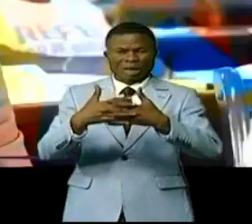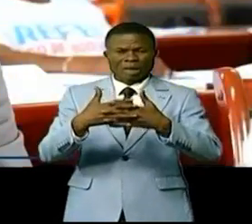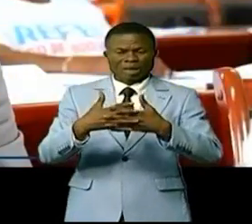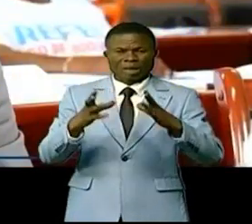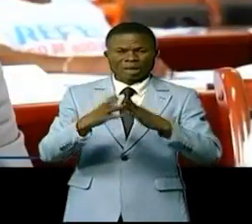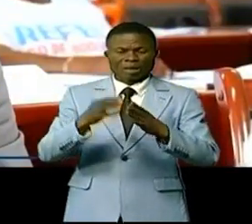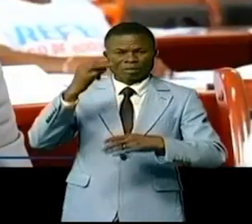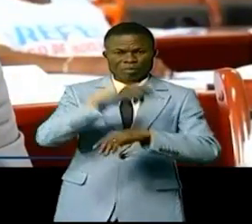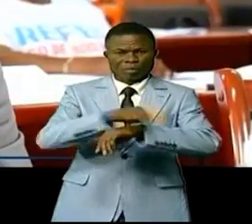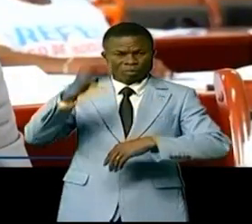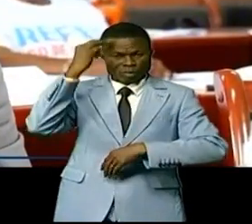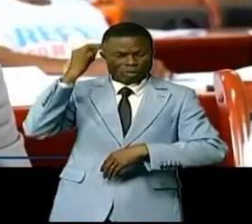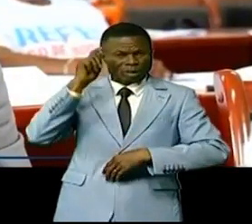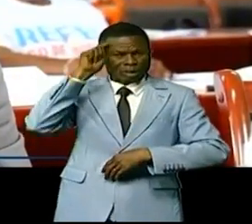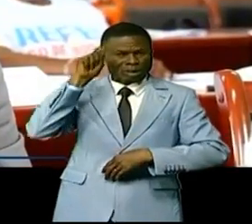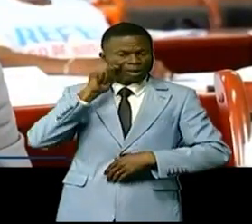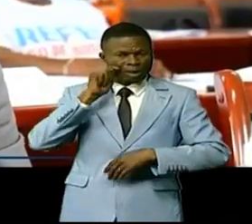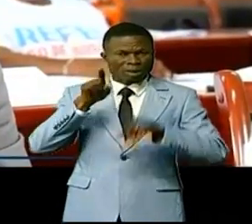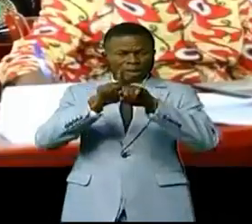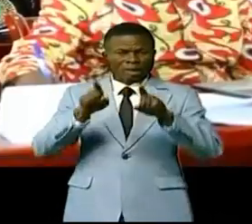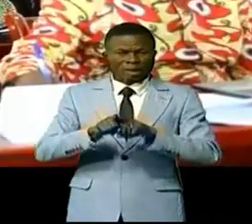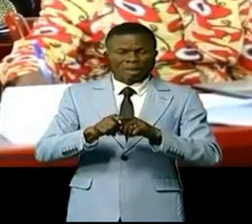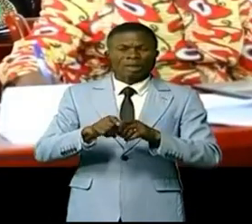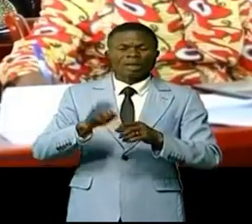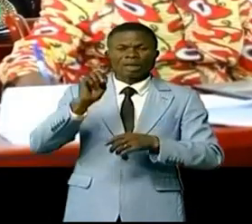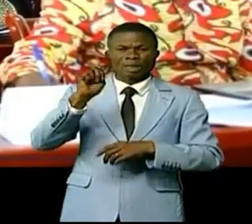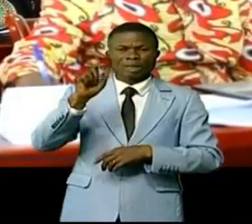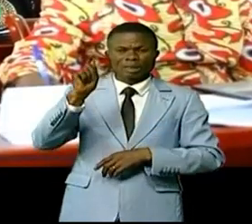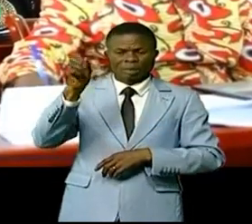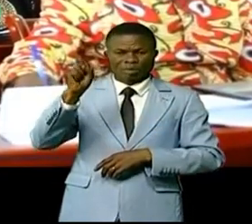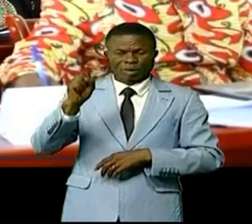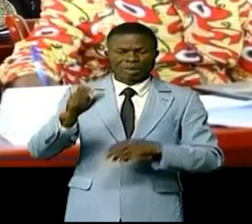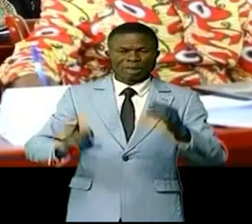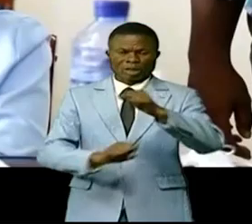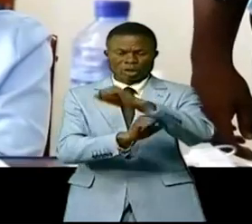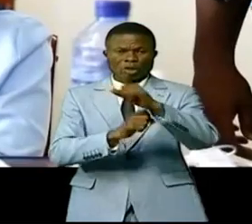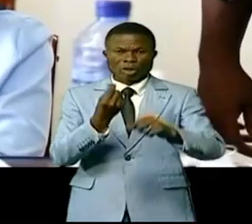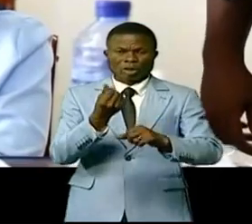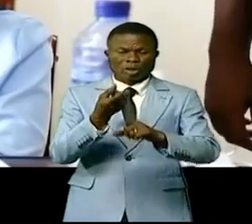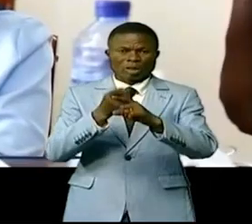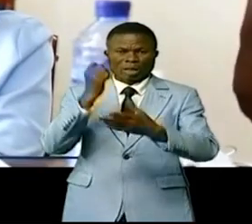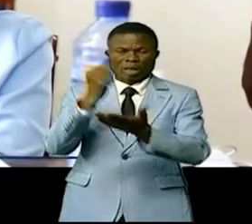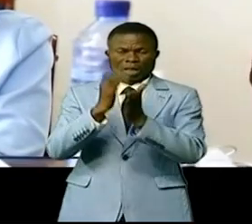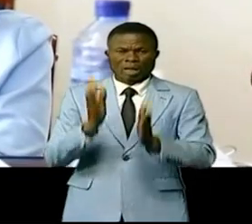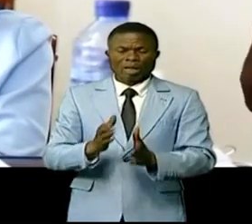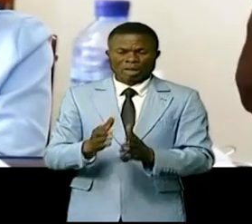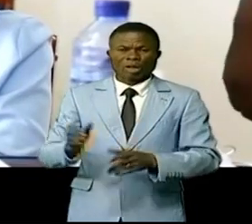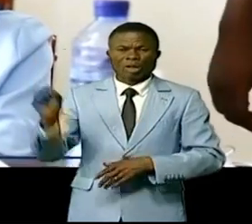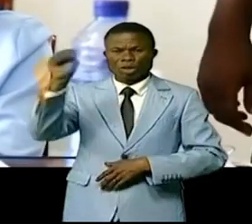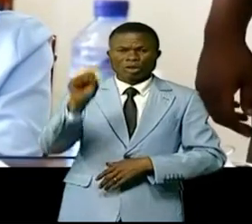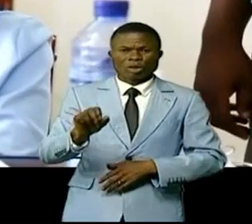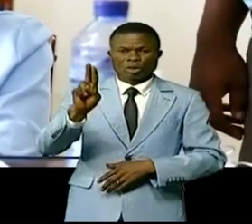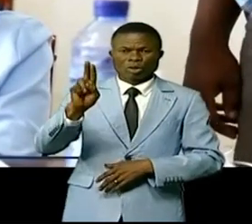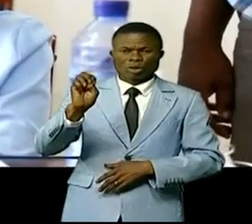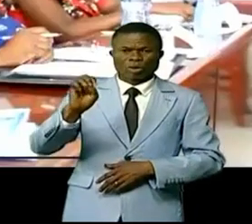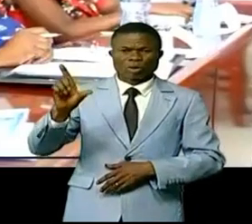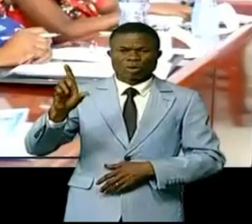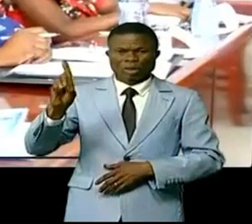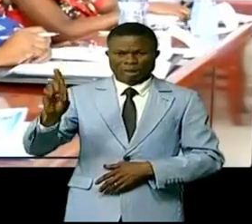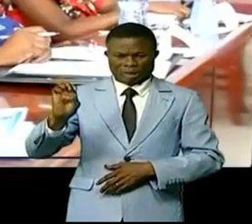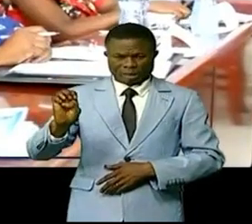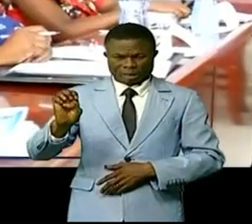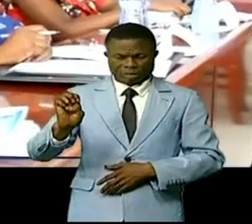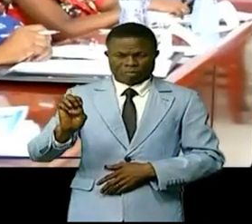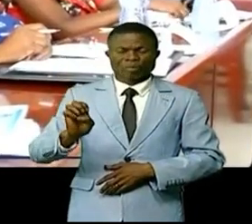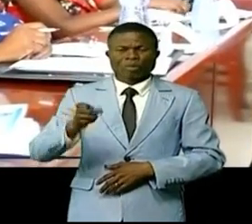le ministère du genre et celui de l'ETPS, avec l'appui technique et financier de l'ambassade de Suède et de l'ONG Diakonia. La